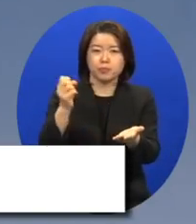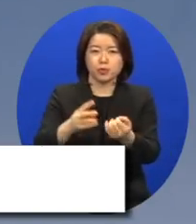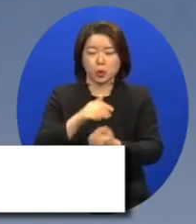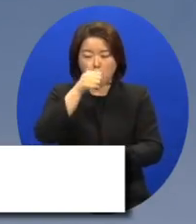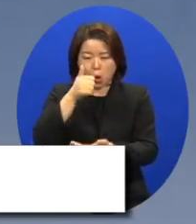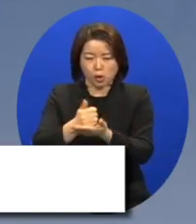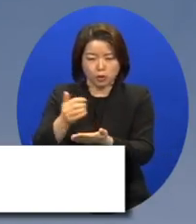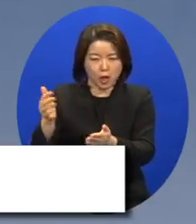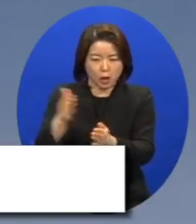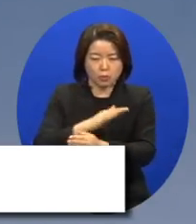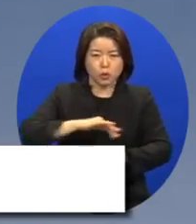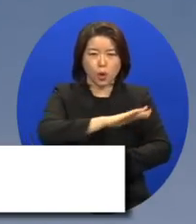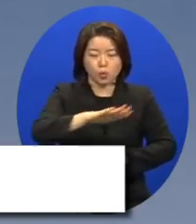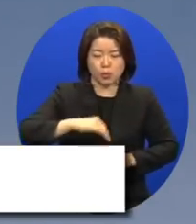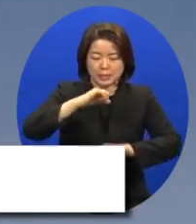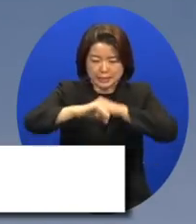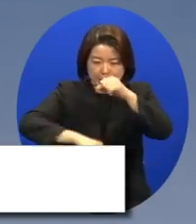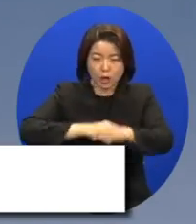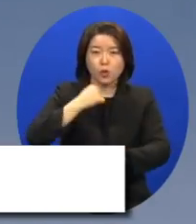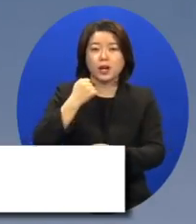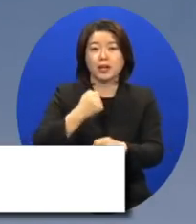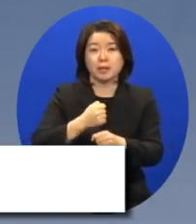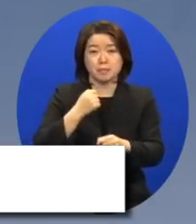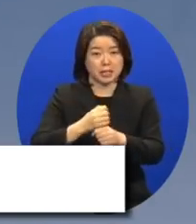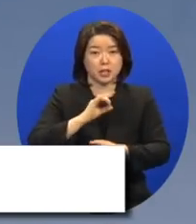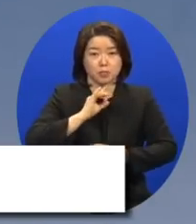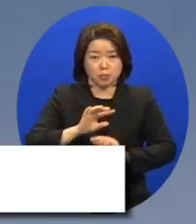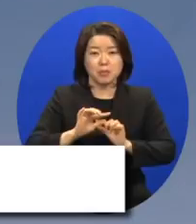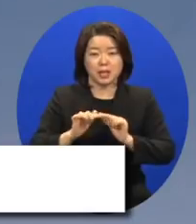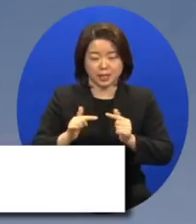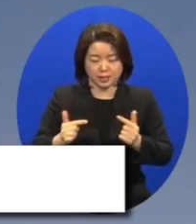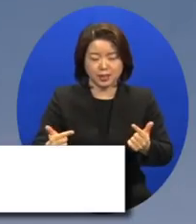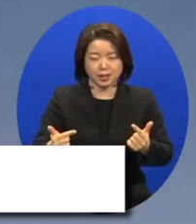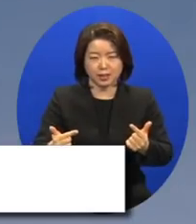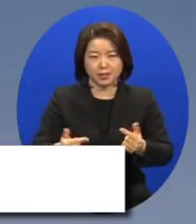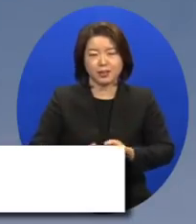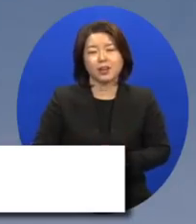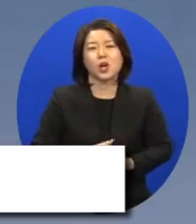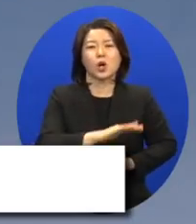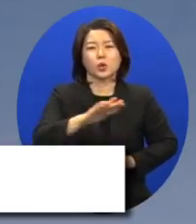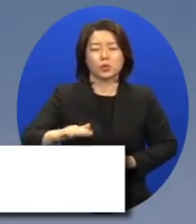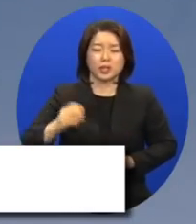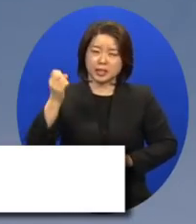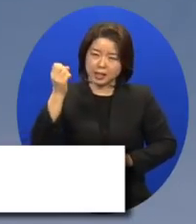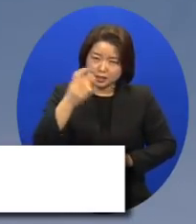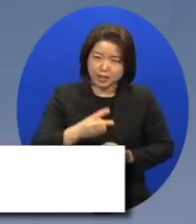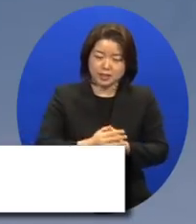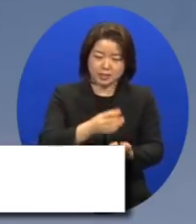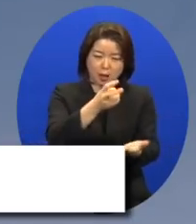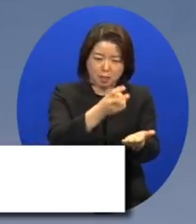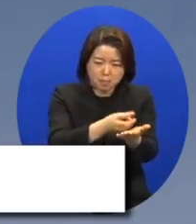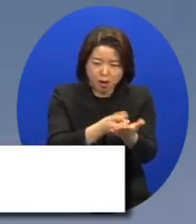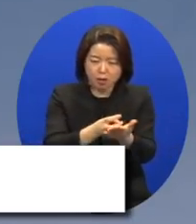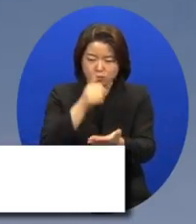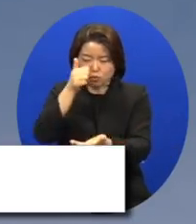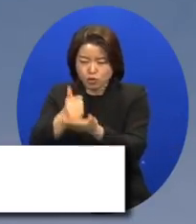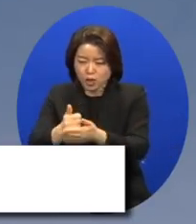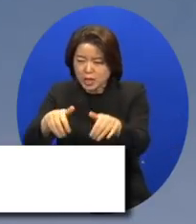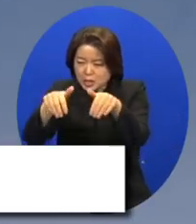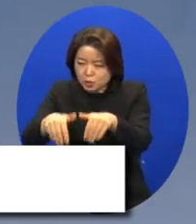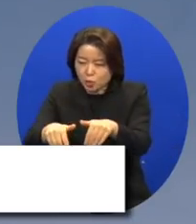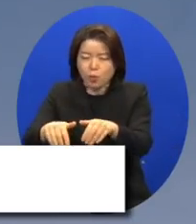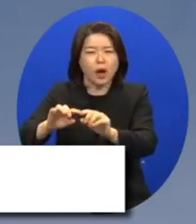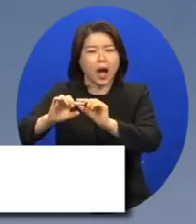죄에서 우리를 자유하게 만드시 그 뿐만 아니라 우리가 다시는 율법과 죄의 종이 되지 않게